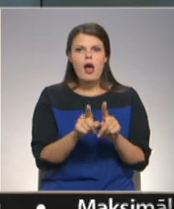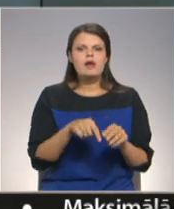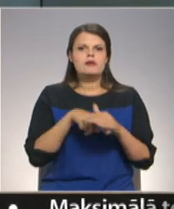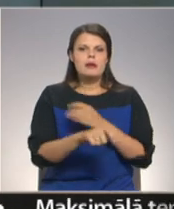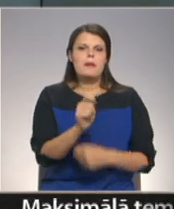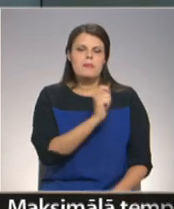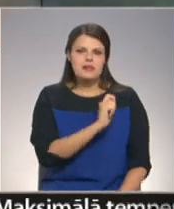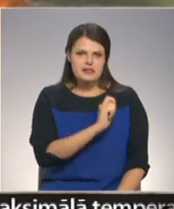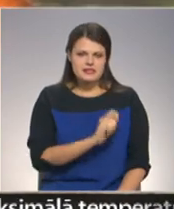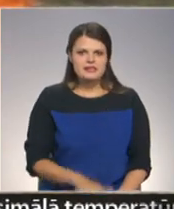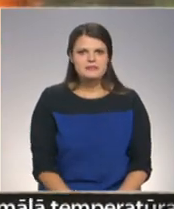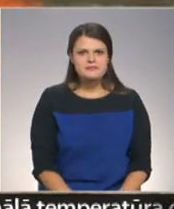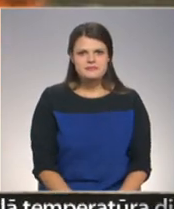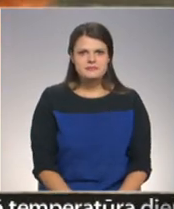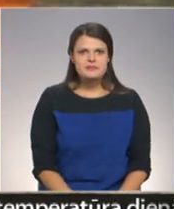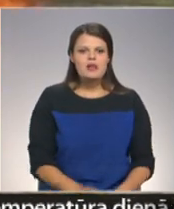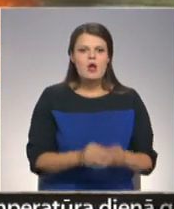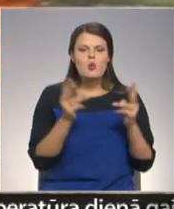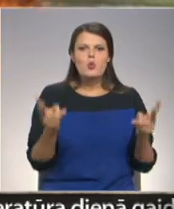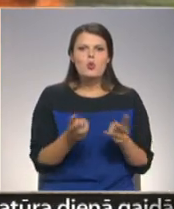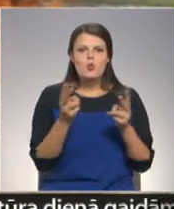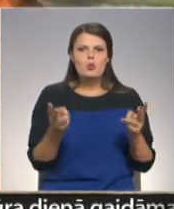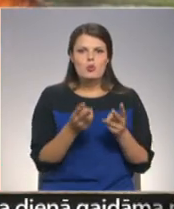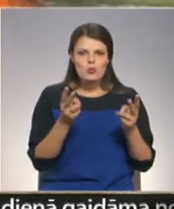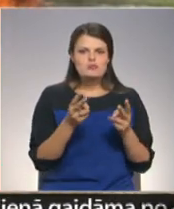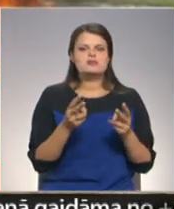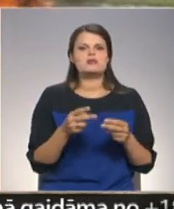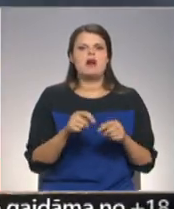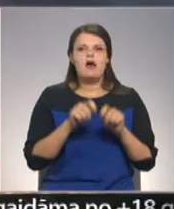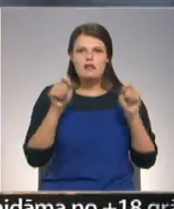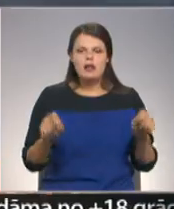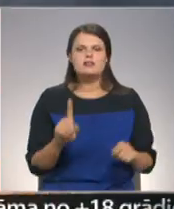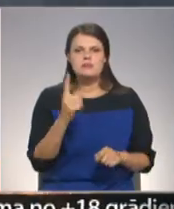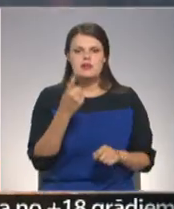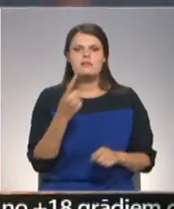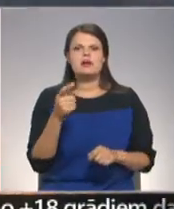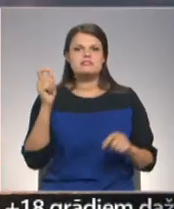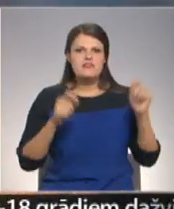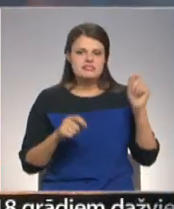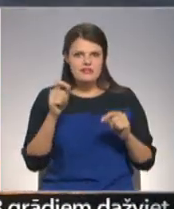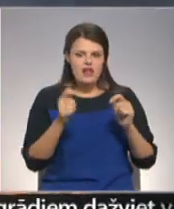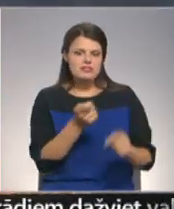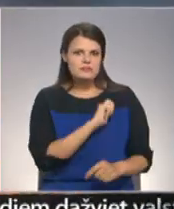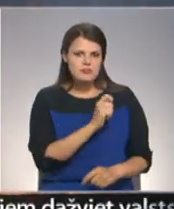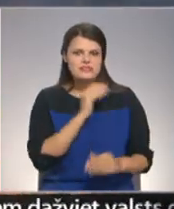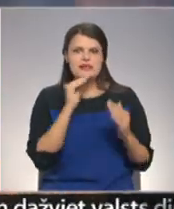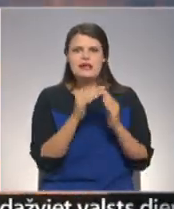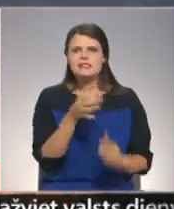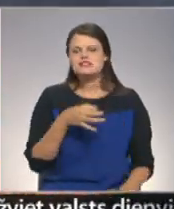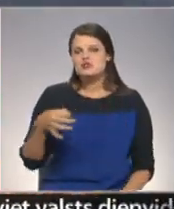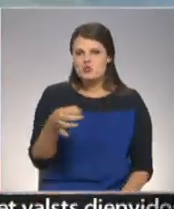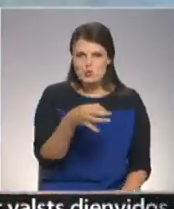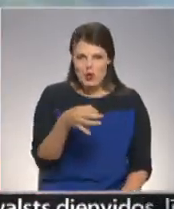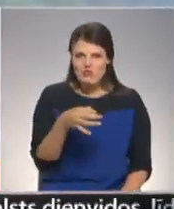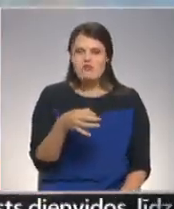kolēģi. Ar uguns rituālu atklāts pirmais pirts festivāls Latgalē Ozola pēriens, kas norisinās Rēzeknes nodabēkšu